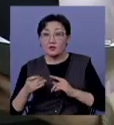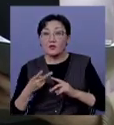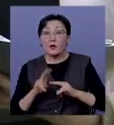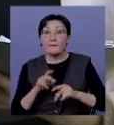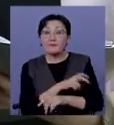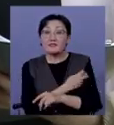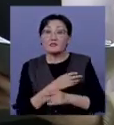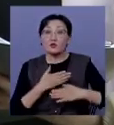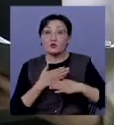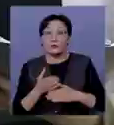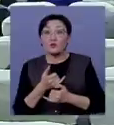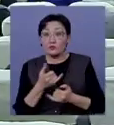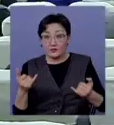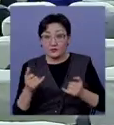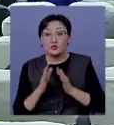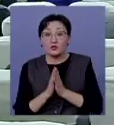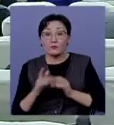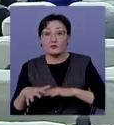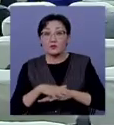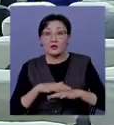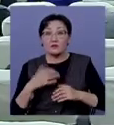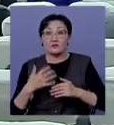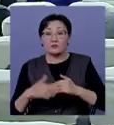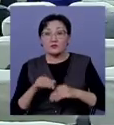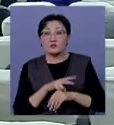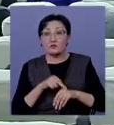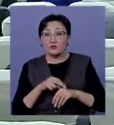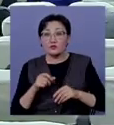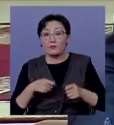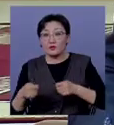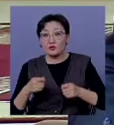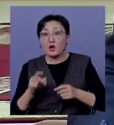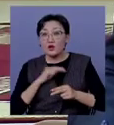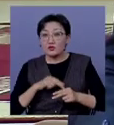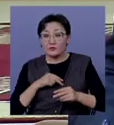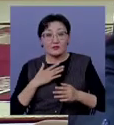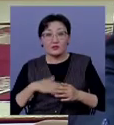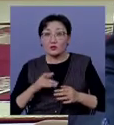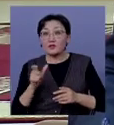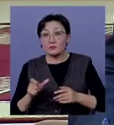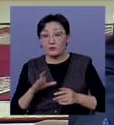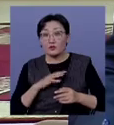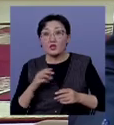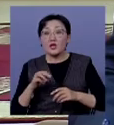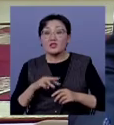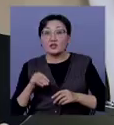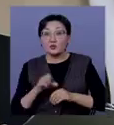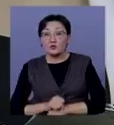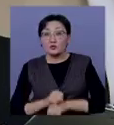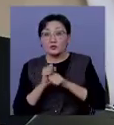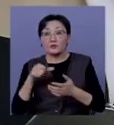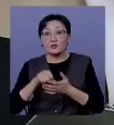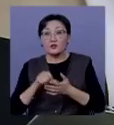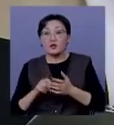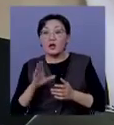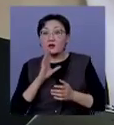медициналық көмек жөнді көрсетілсе екен деп сұрады жұрт. Арасында аудандық полиция басқармасының жұмысына да көңілі толмағандар болды. 90 көтерілісіне қатысқан батыл